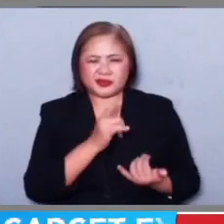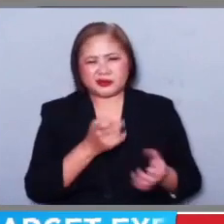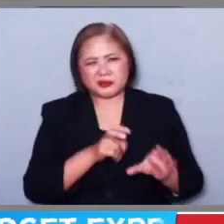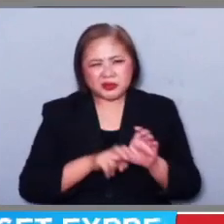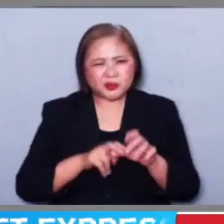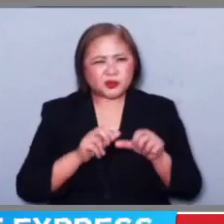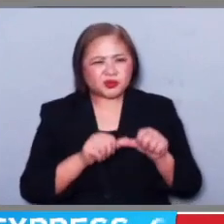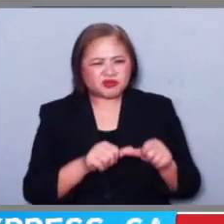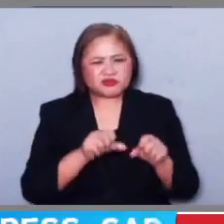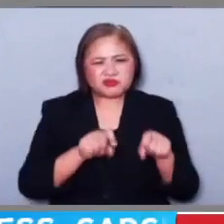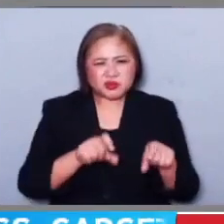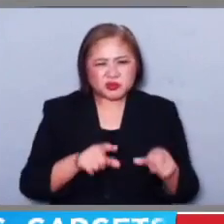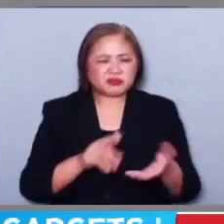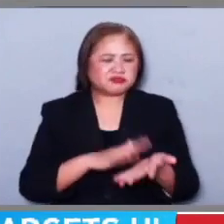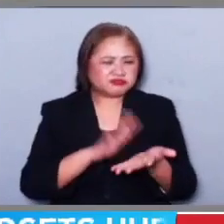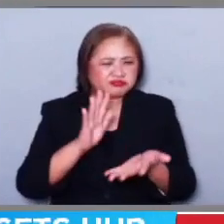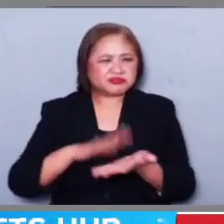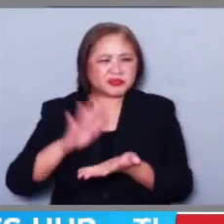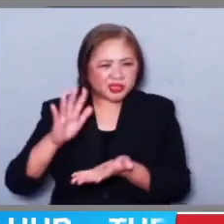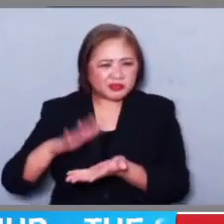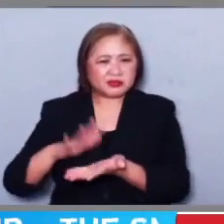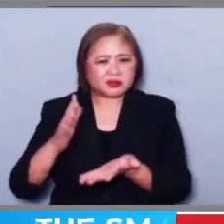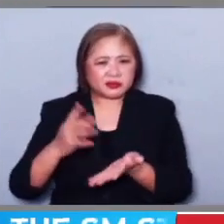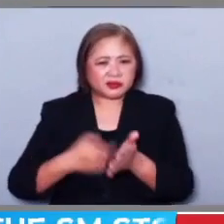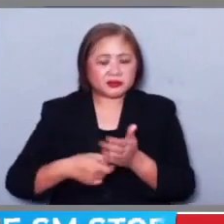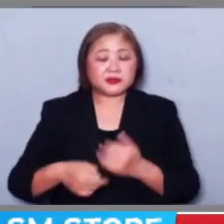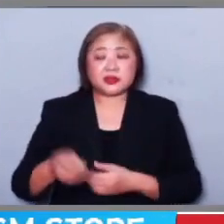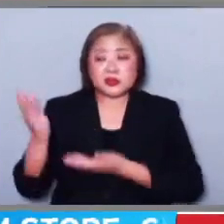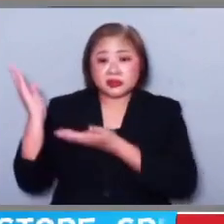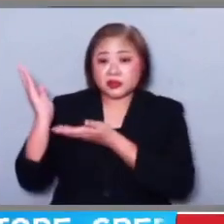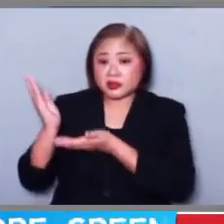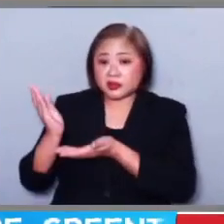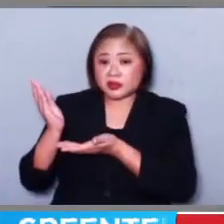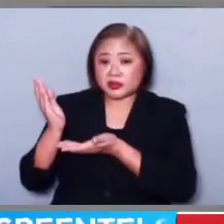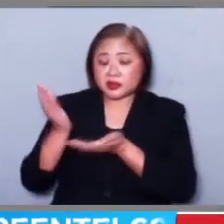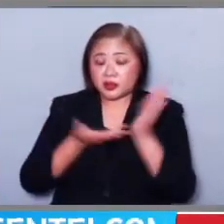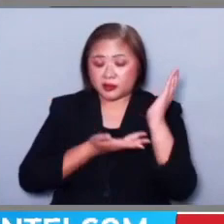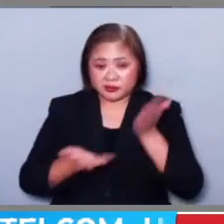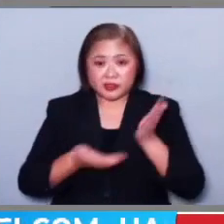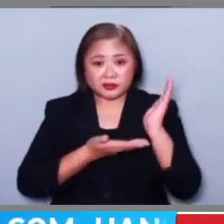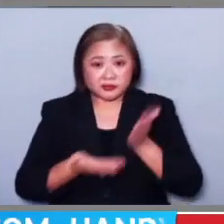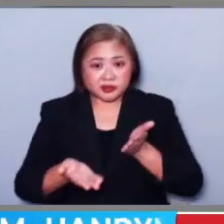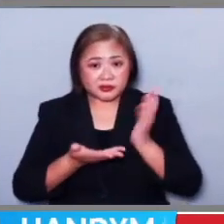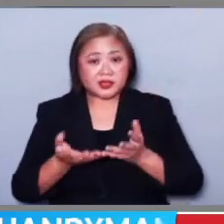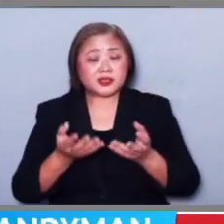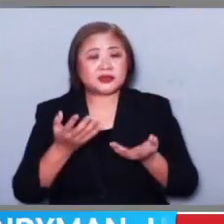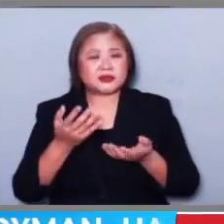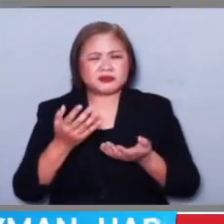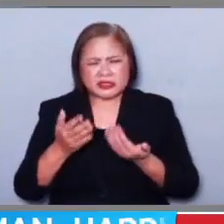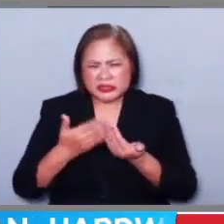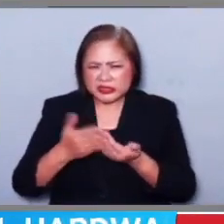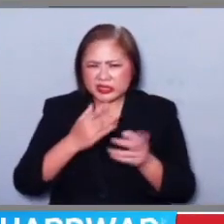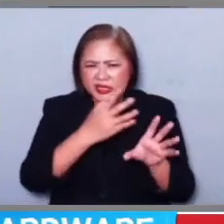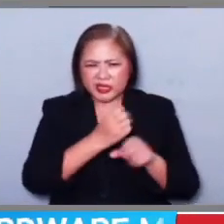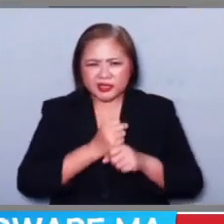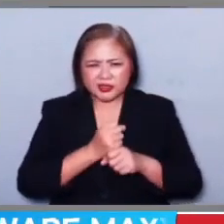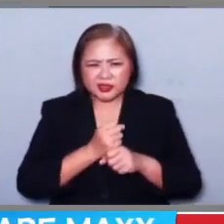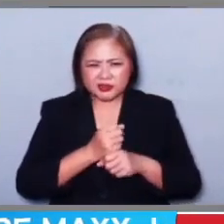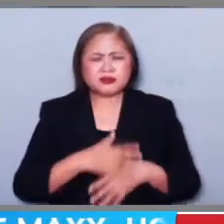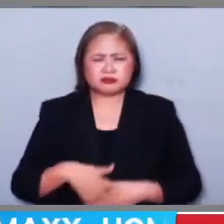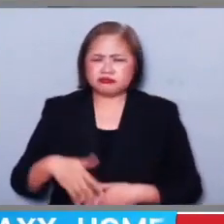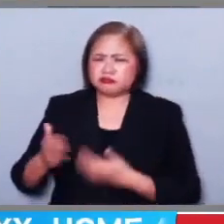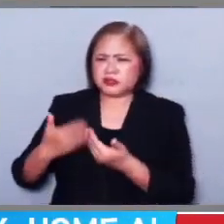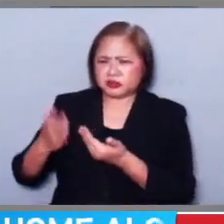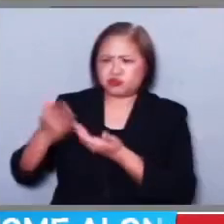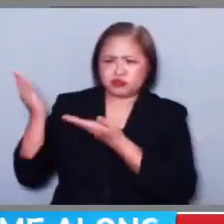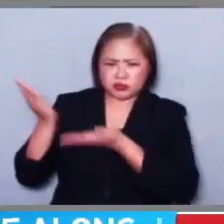benta. Mataas din po talaga. Yung ang supply po ba, madali po ba kayo makakuha ng supply niyo? Nahihirapan din kayo sa supply? Hindi, madali yun. Maraming